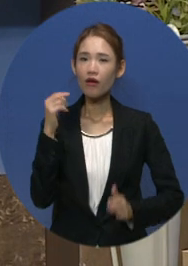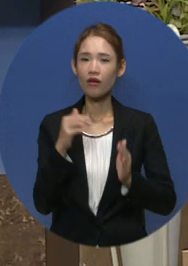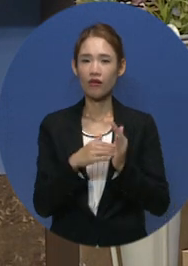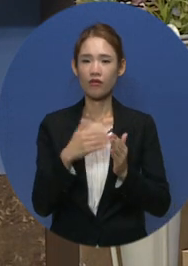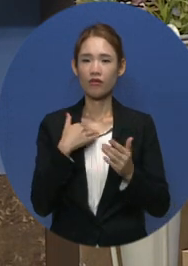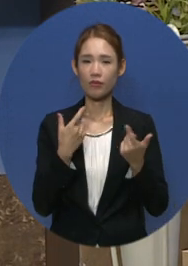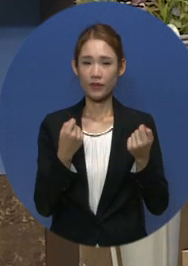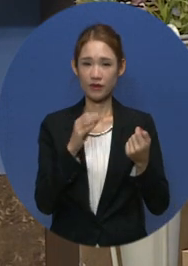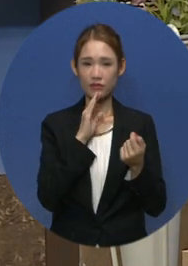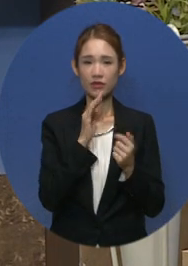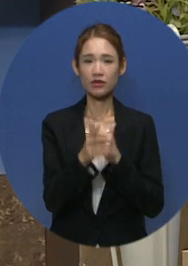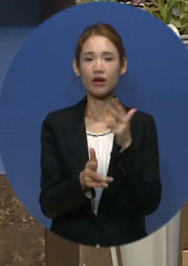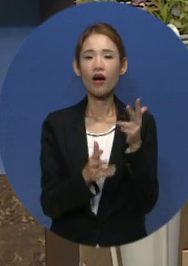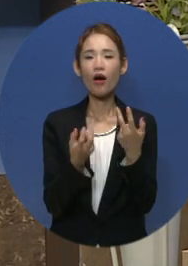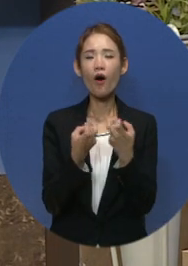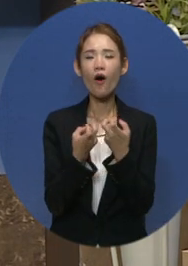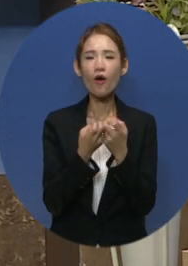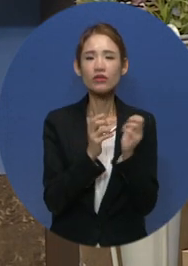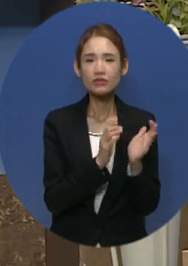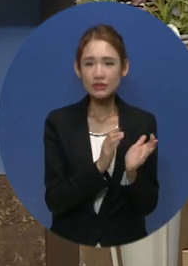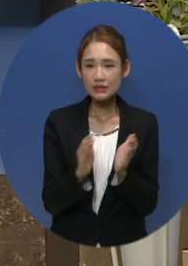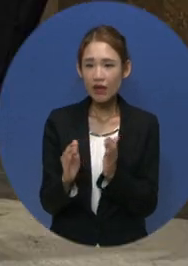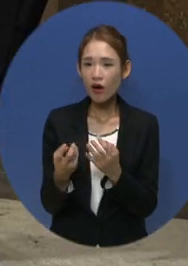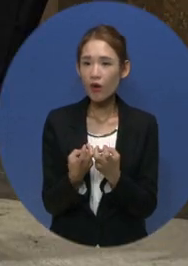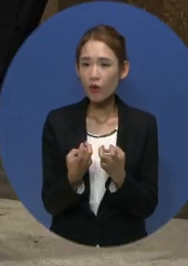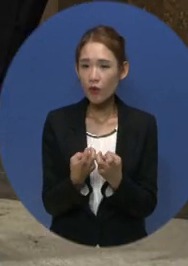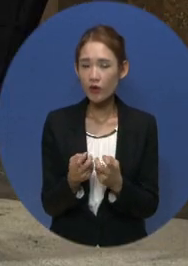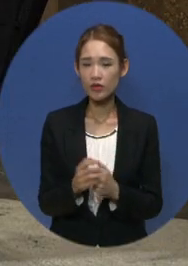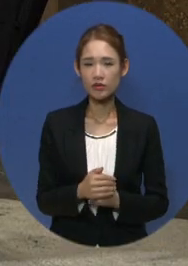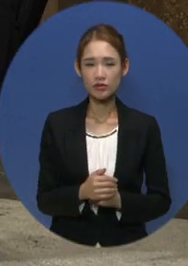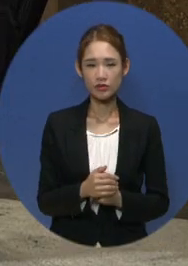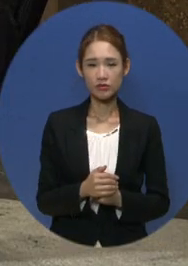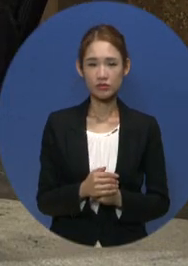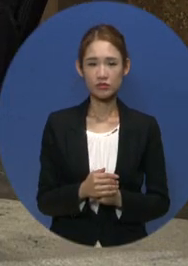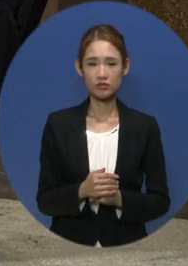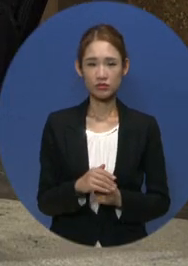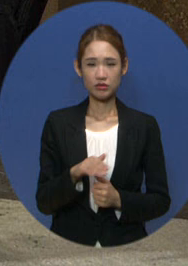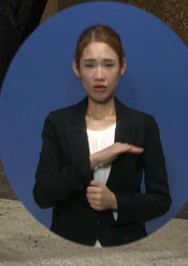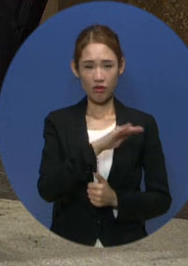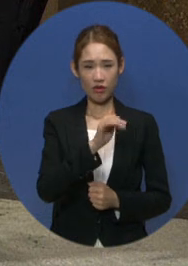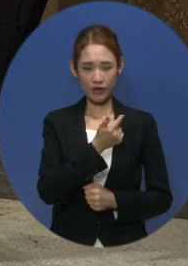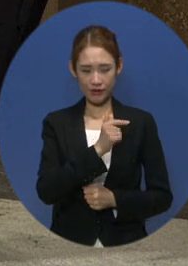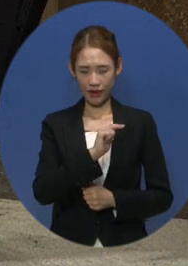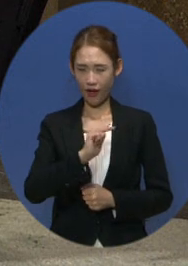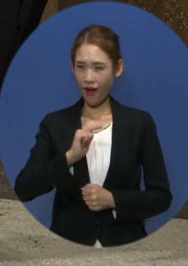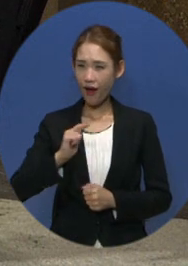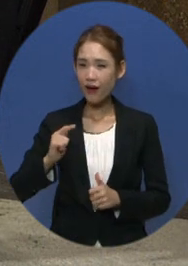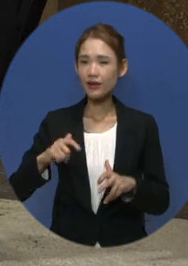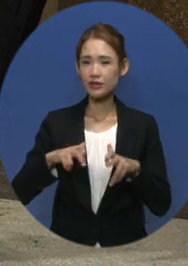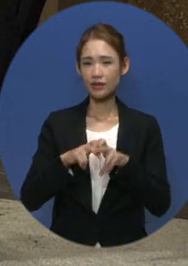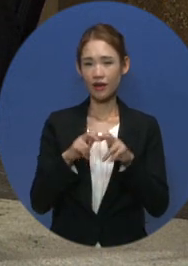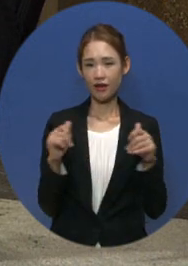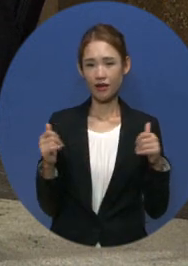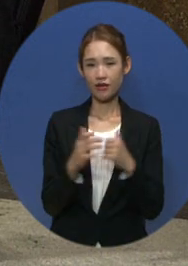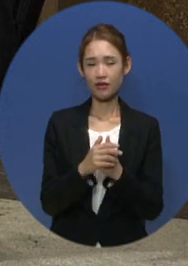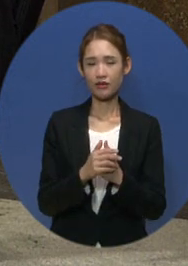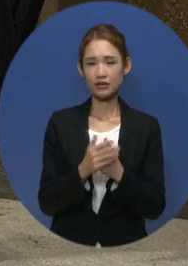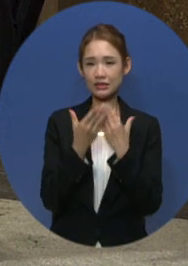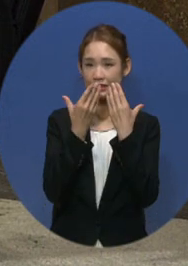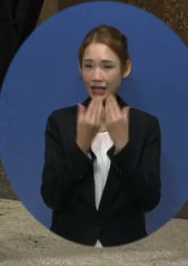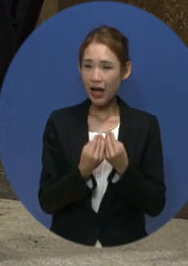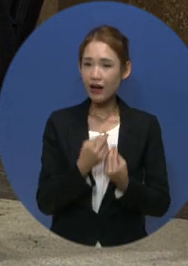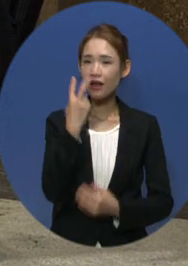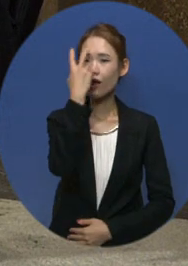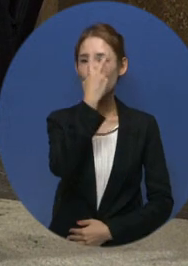이 사업은 어떻게 진행이 되고 있나요? 그러니까 저희가 이제 다양한 그 장애인들을 네. 이제